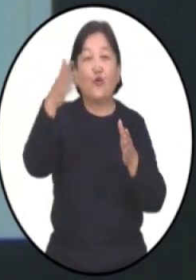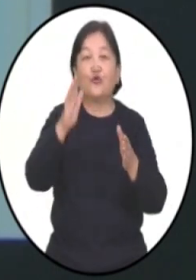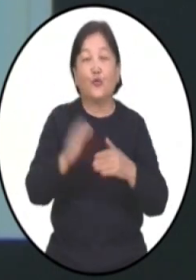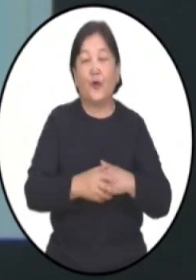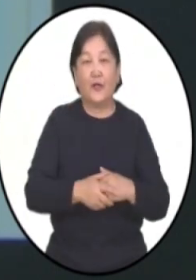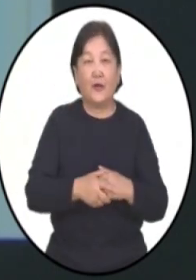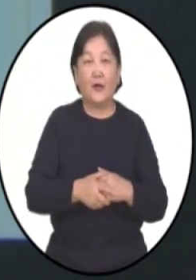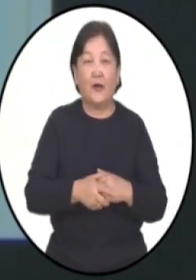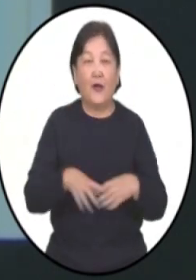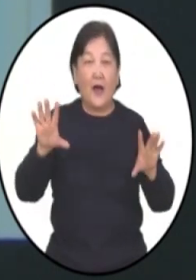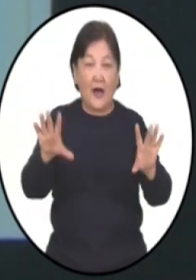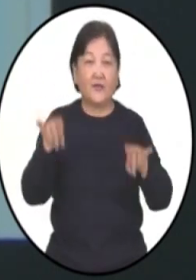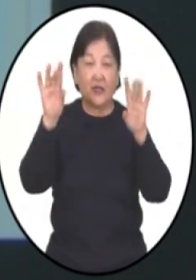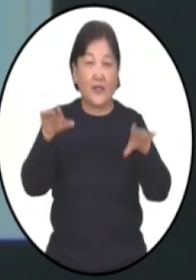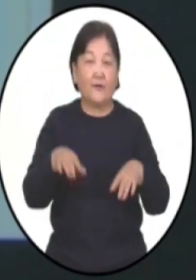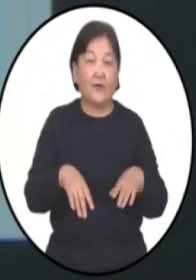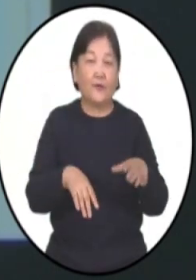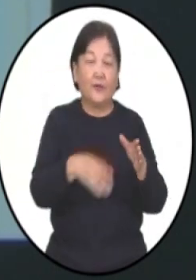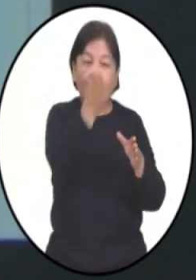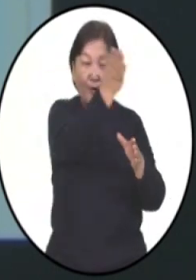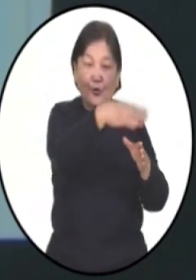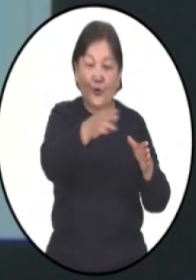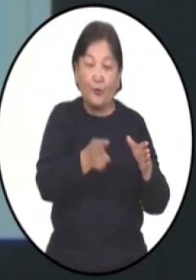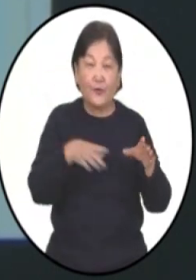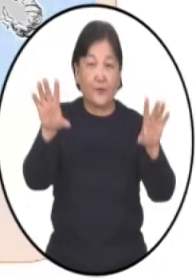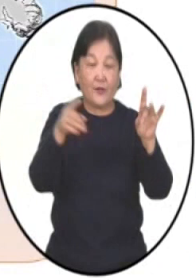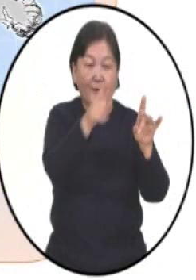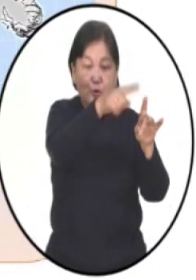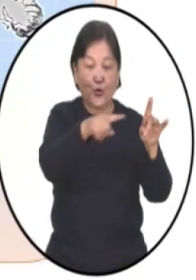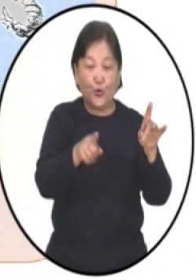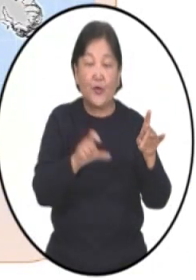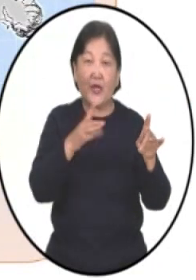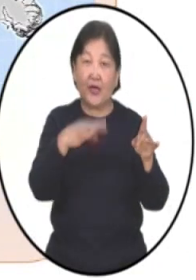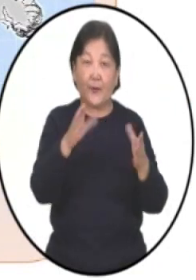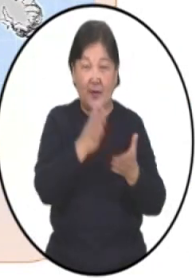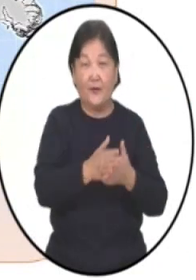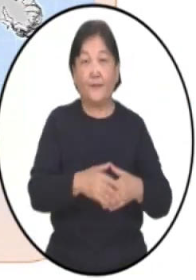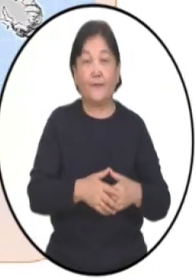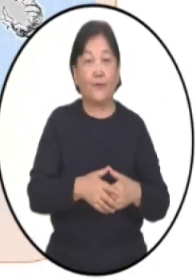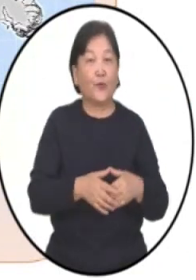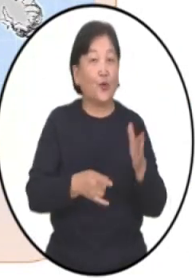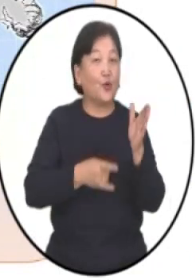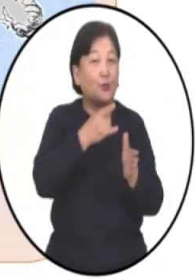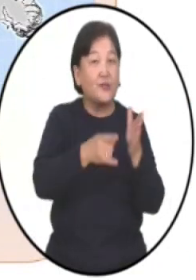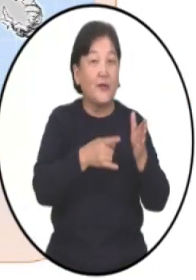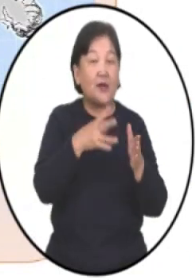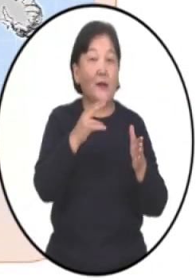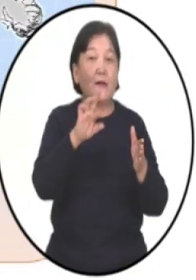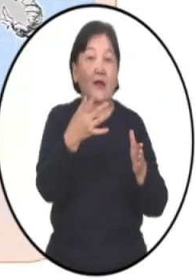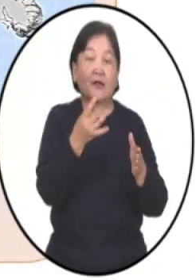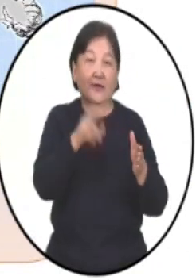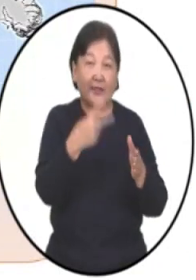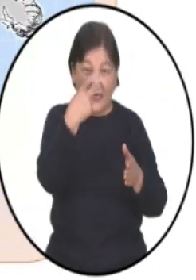бол зүүн өмнөд эргээрээ төмөр зам төлхөө хөгжсөн байгаа юм байна. За энэ төмөр замын сүлжээний нэгцлийг сайн хараад авчараа